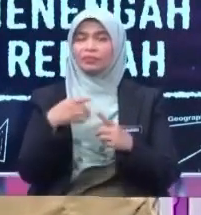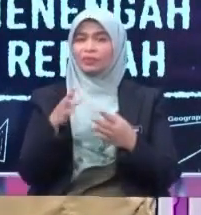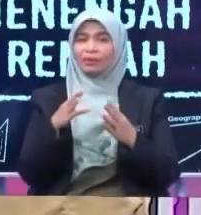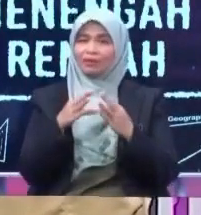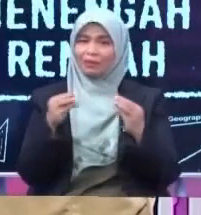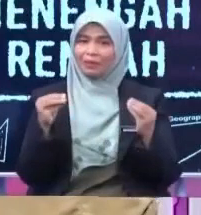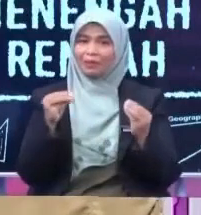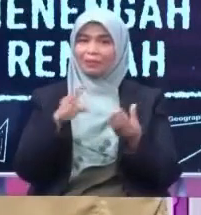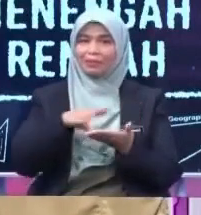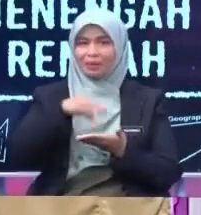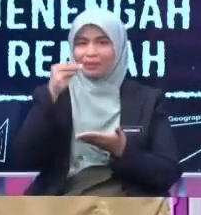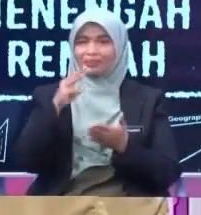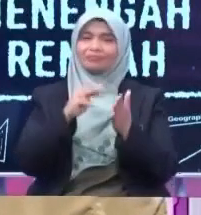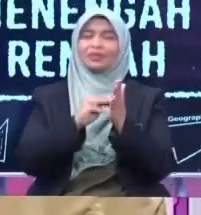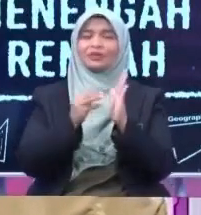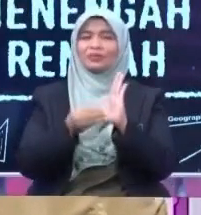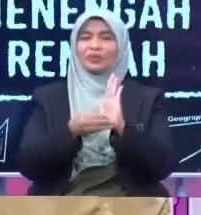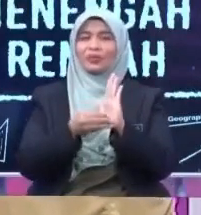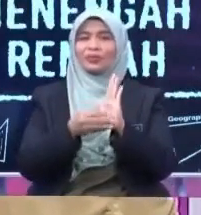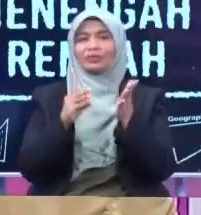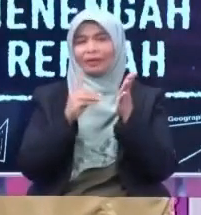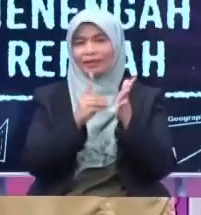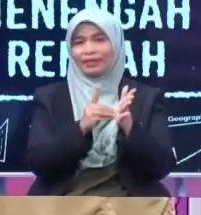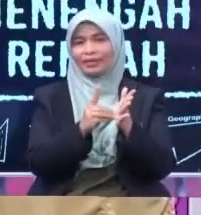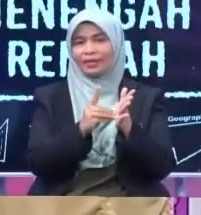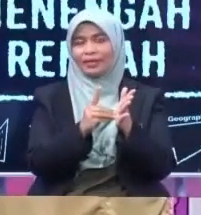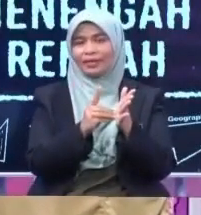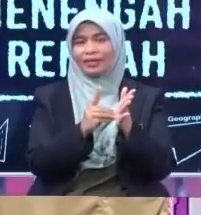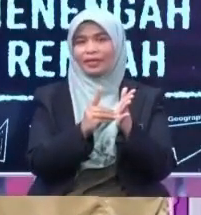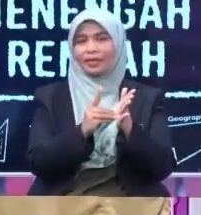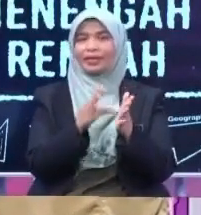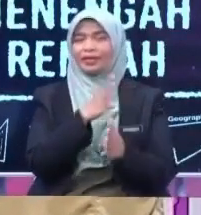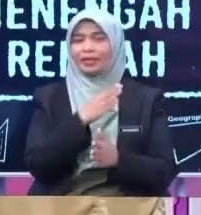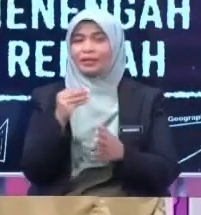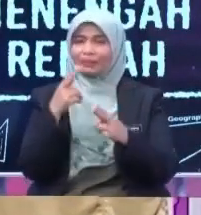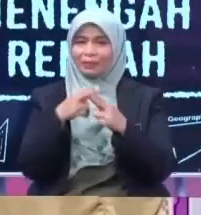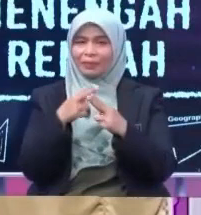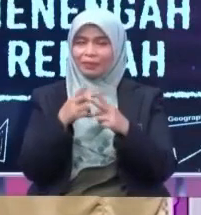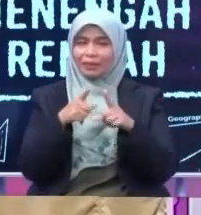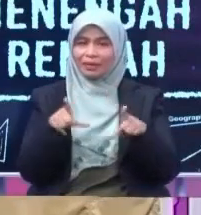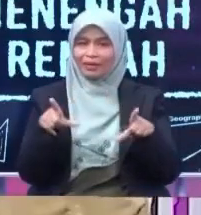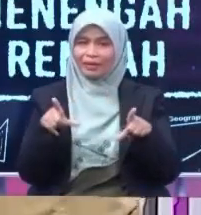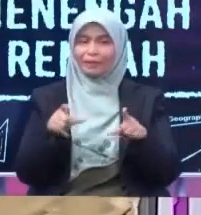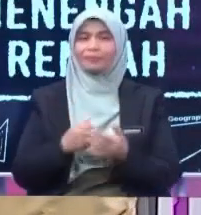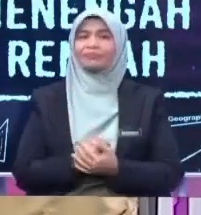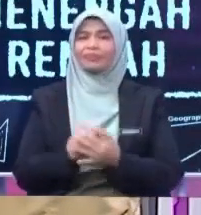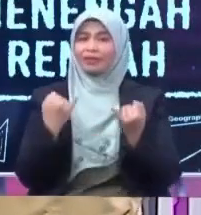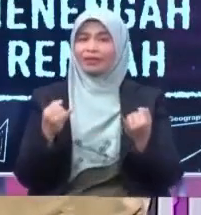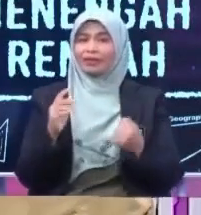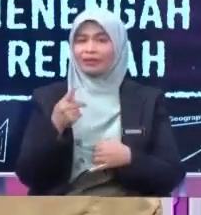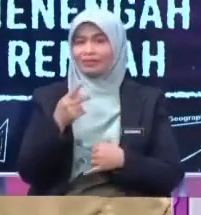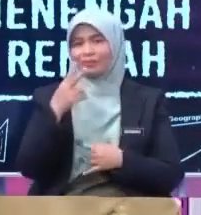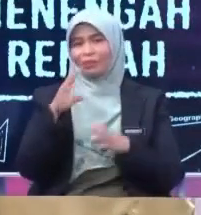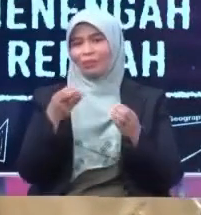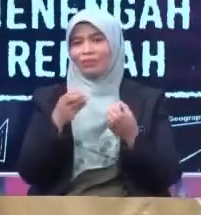kan, daripada maksud, lepas tu dalil, lepas tu kita belajar juga nama-nama lain bagi hari akhirat. Sekarang ni kita nak buat kuis